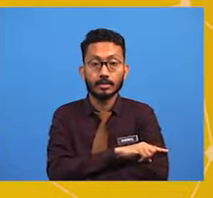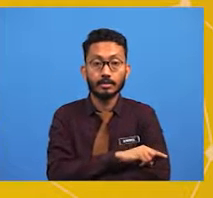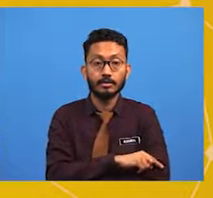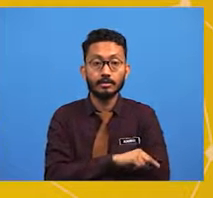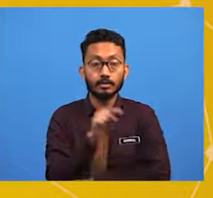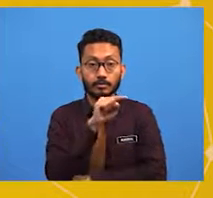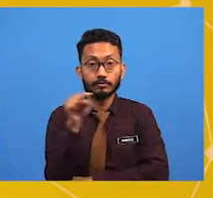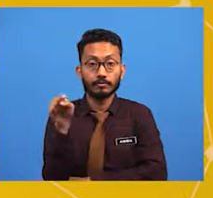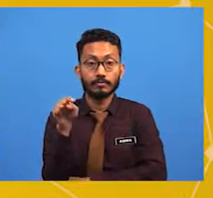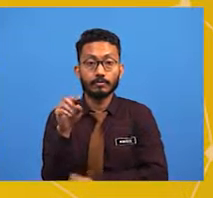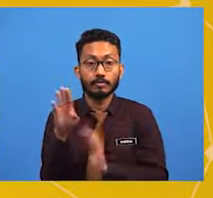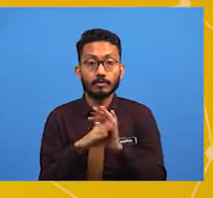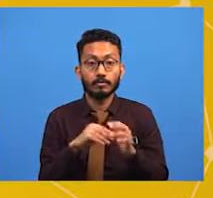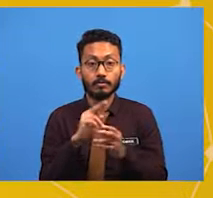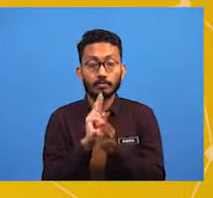bawah bertugas.